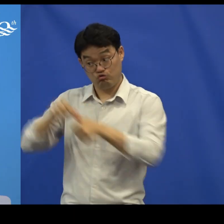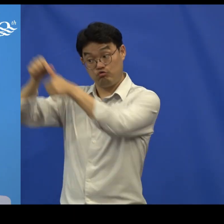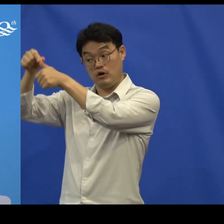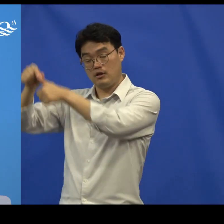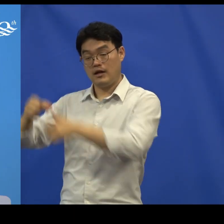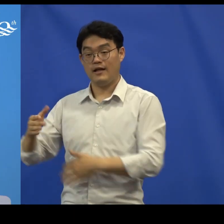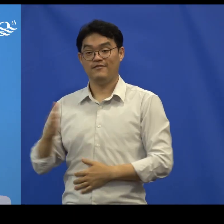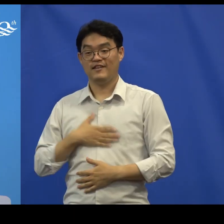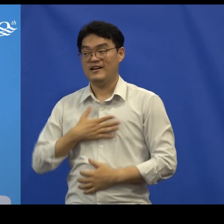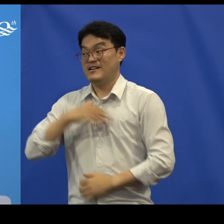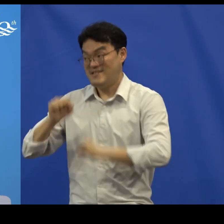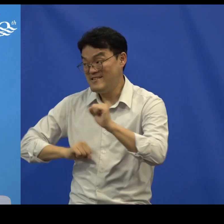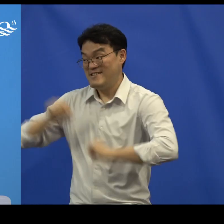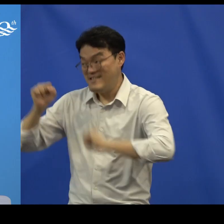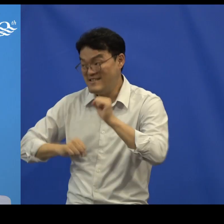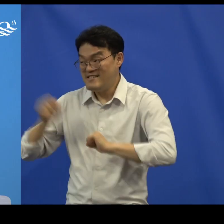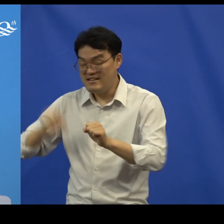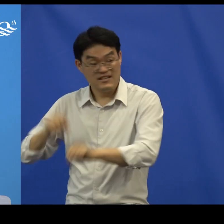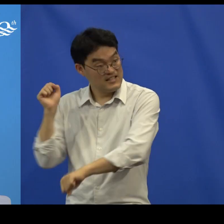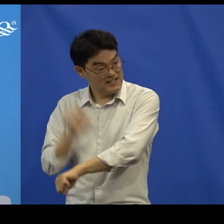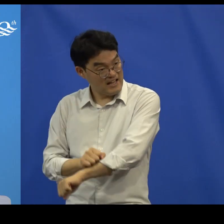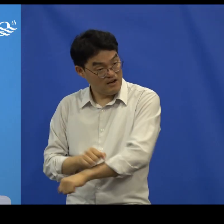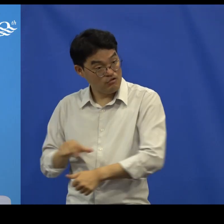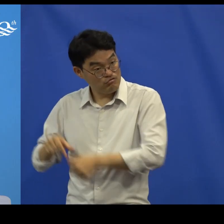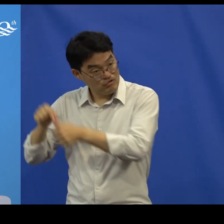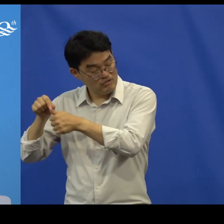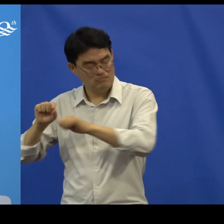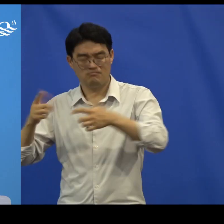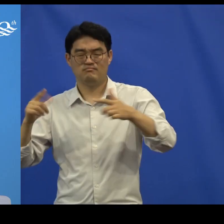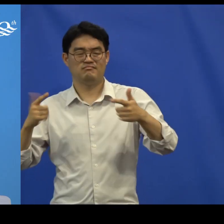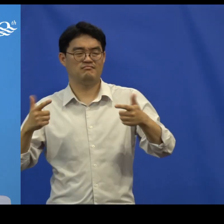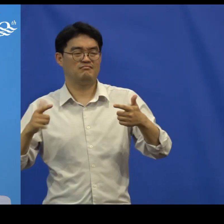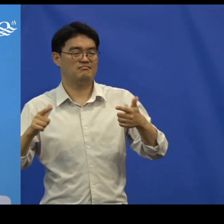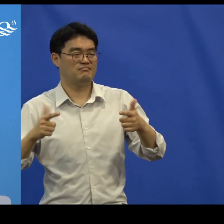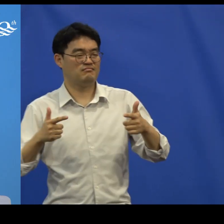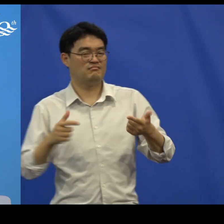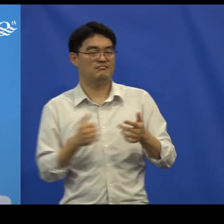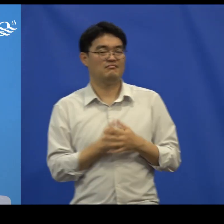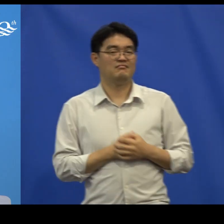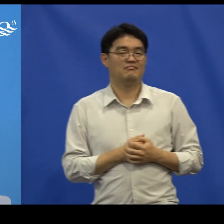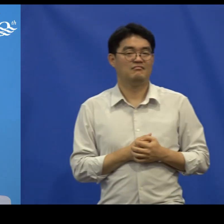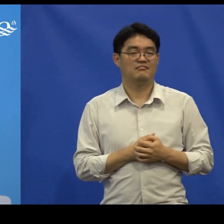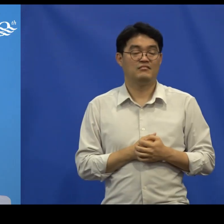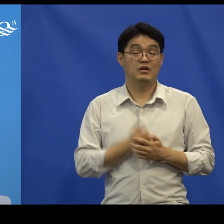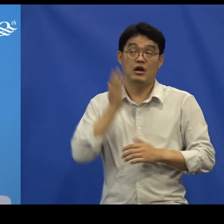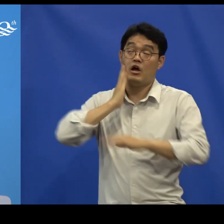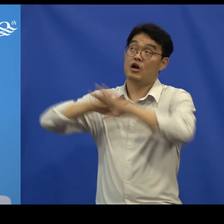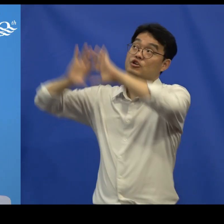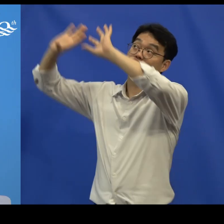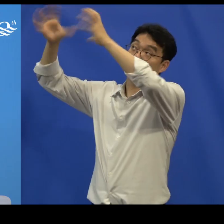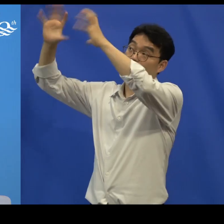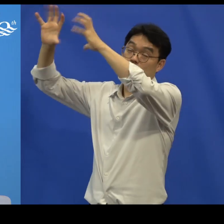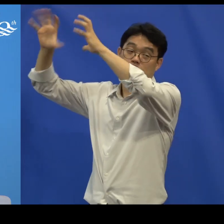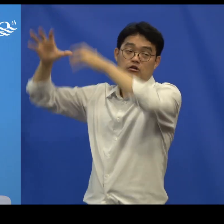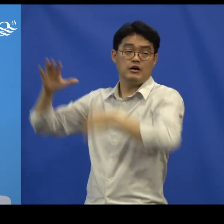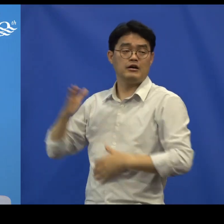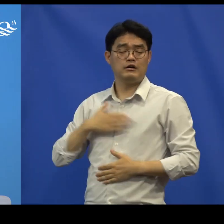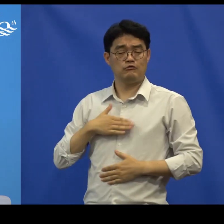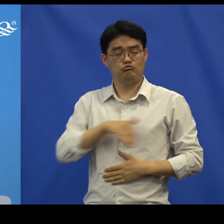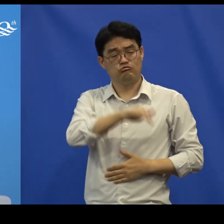얻습니다. 상은 있다는 거. 천국은 우리가 예수 믿으면 갑니다. 근데 가서 뭐예요?